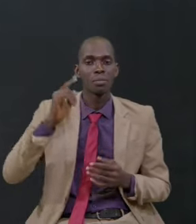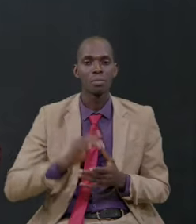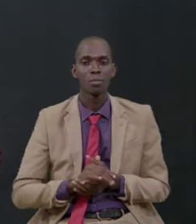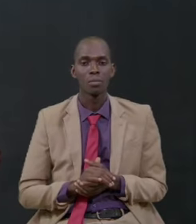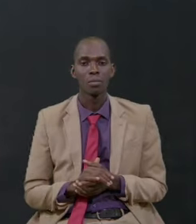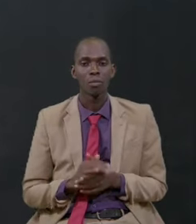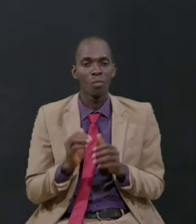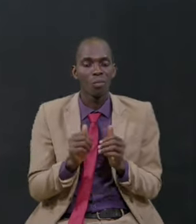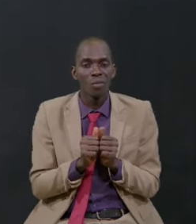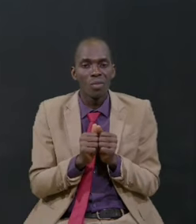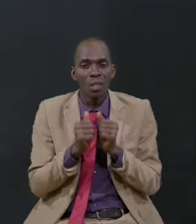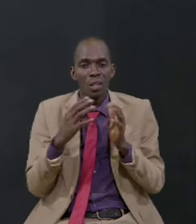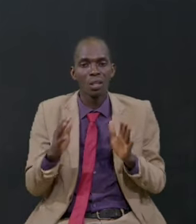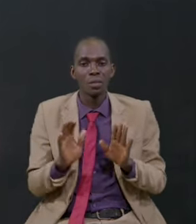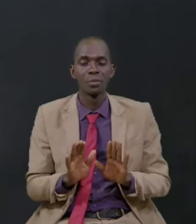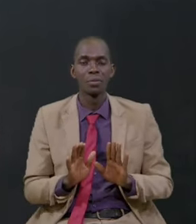sans crainte.